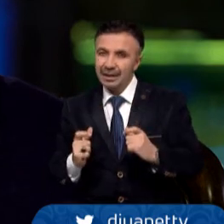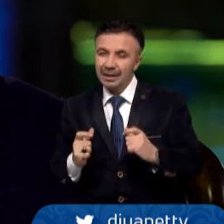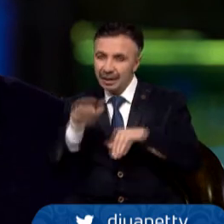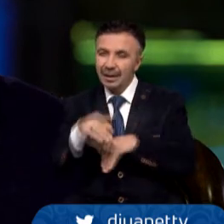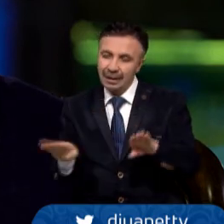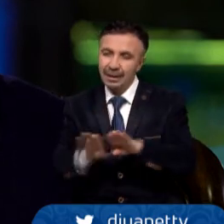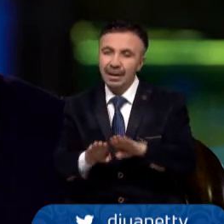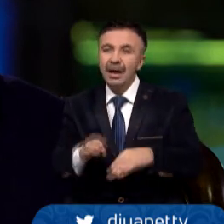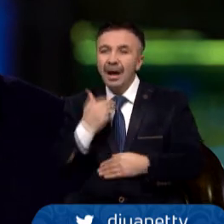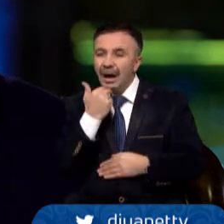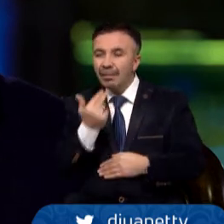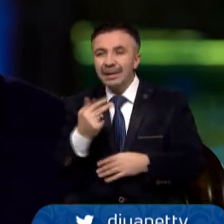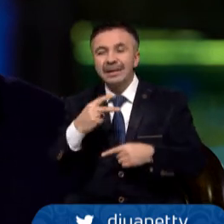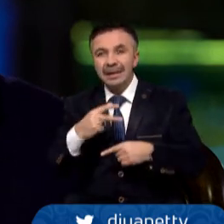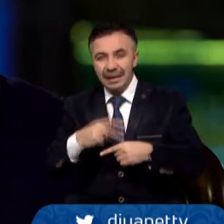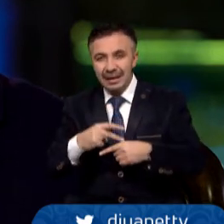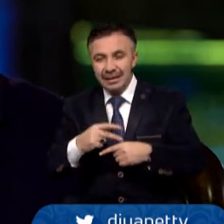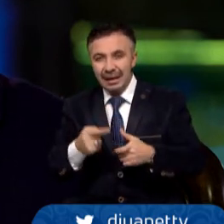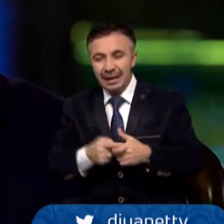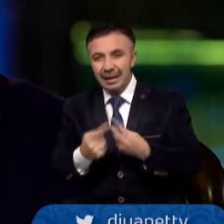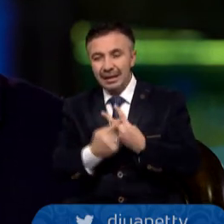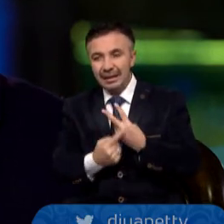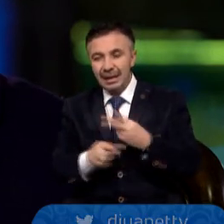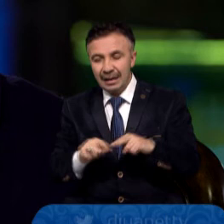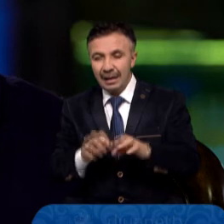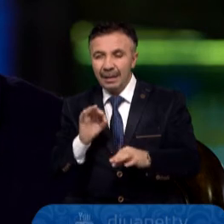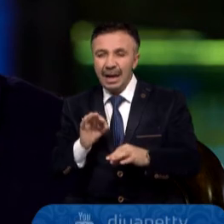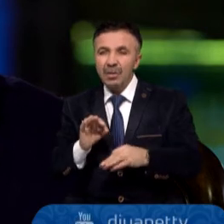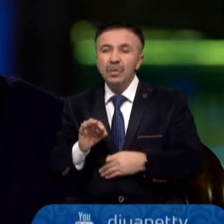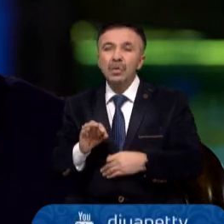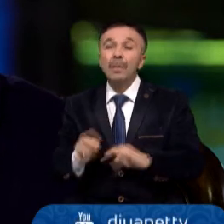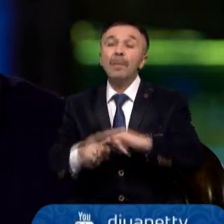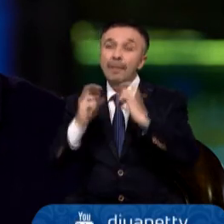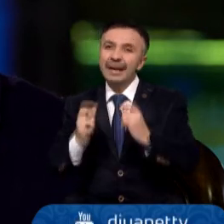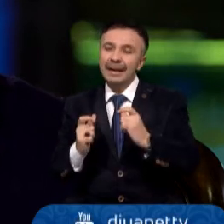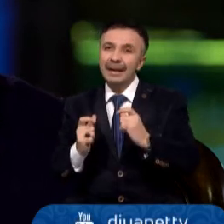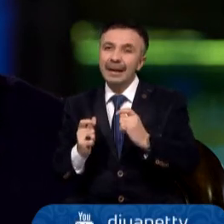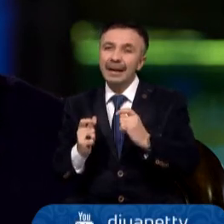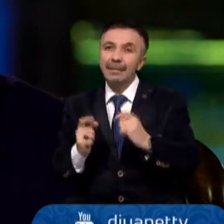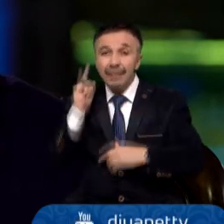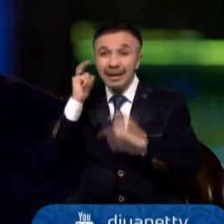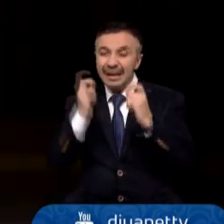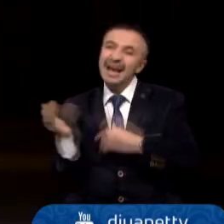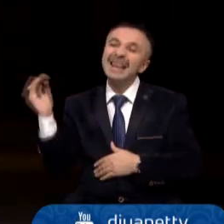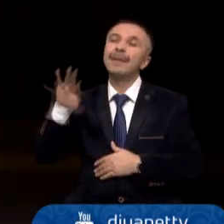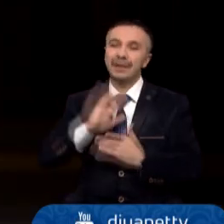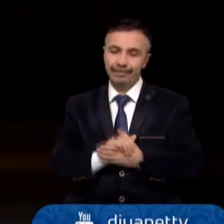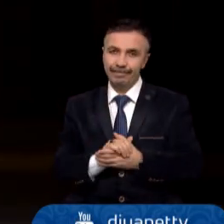defnedildi ablası Zeynep de henüz Mekke'de gelemedi